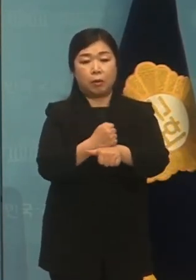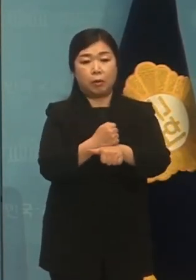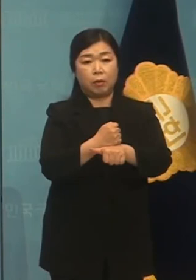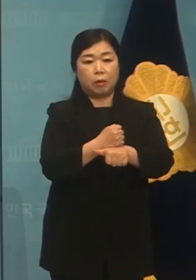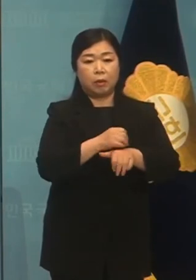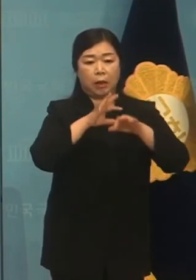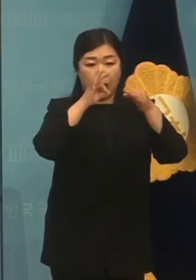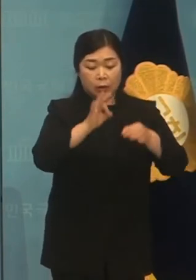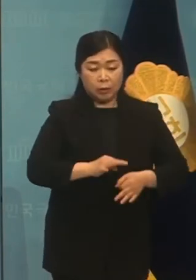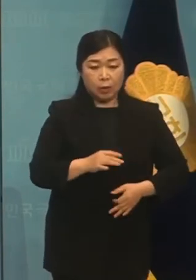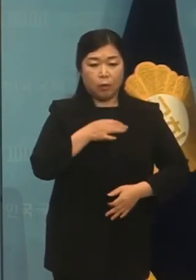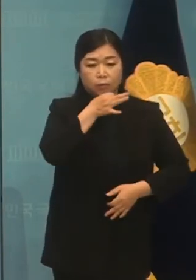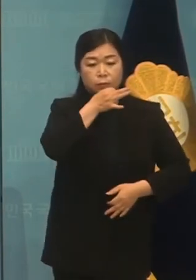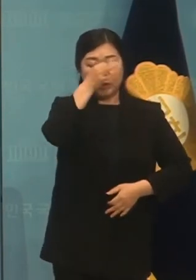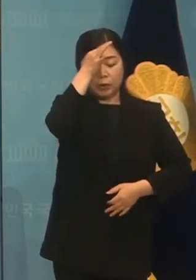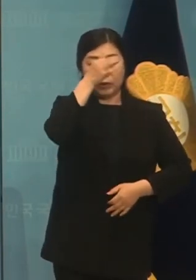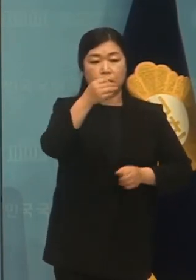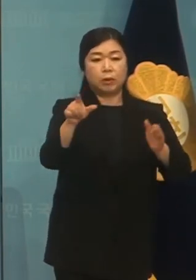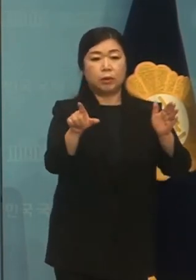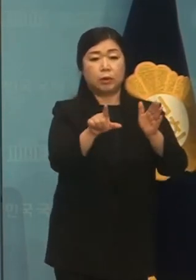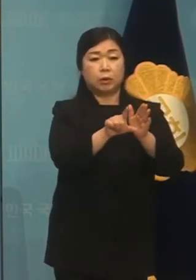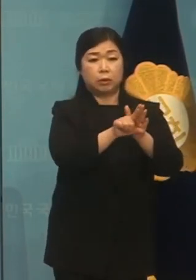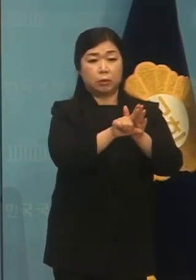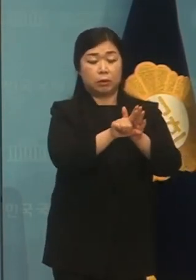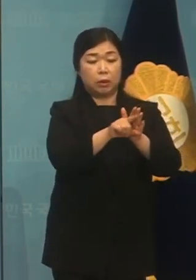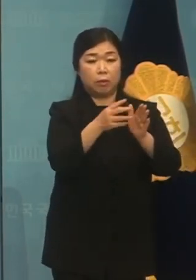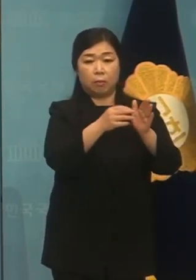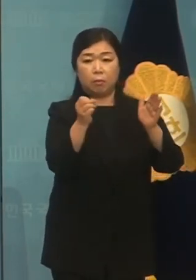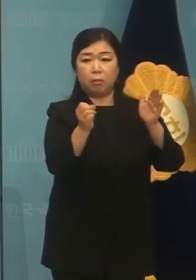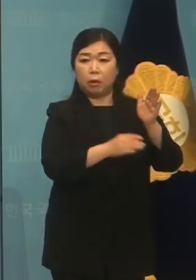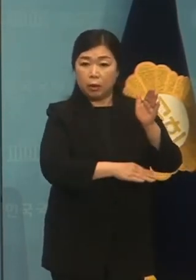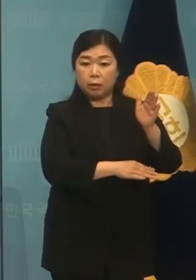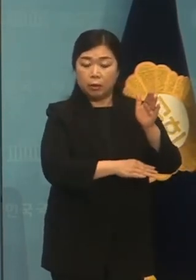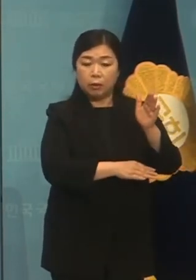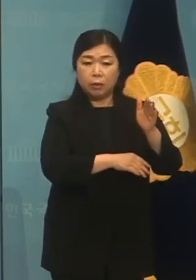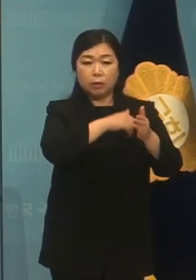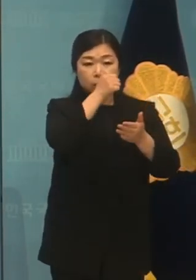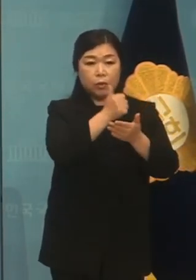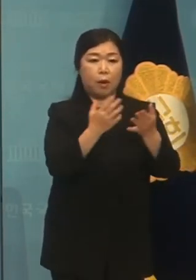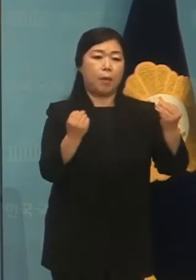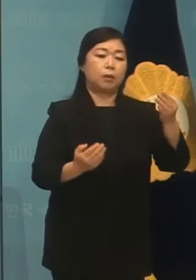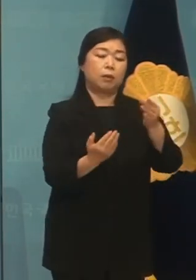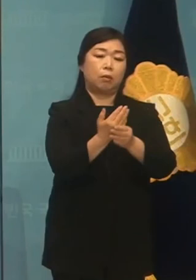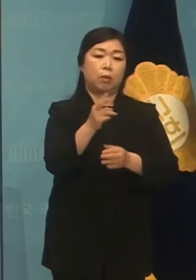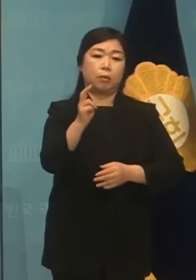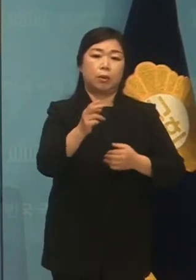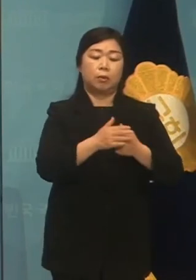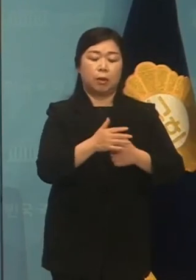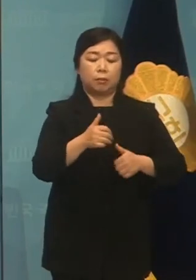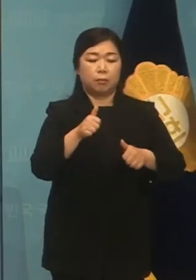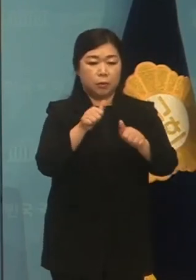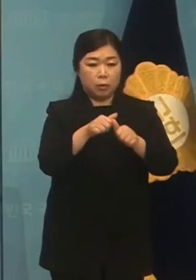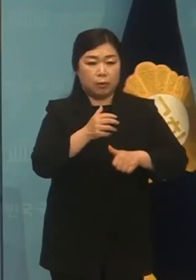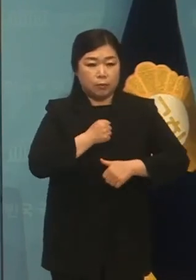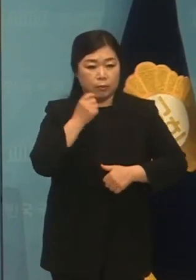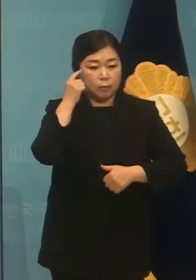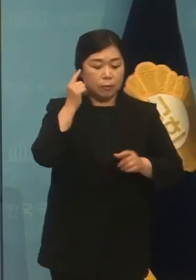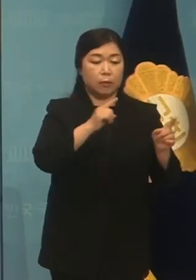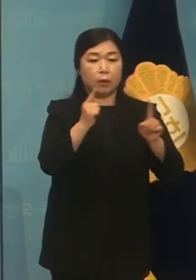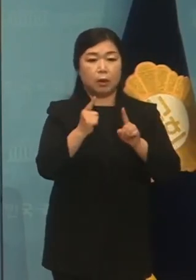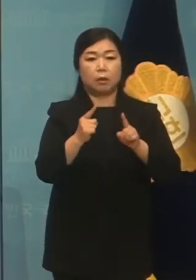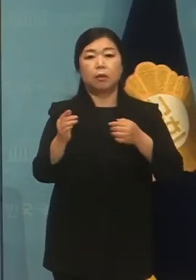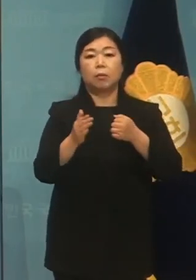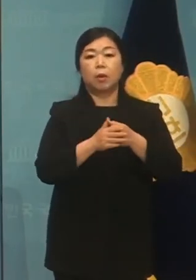깎아먹는 이런 범죄들이 더 만연하게 될 수 있다라고 하는 이런 경각심을 가지고